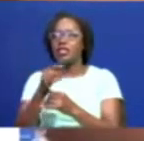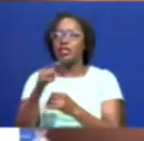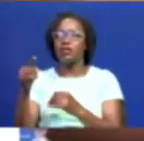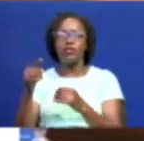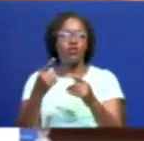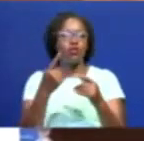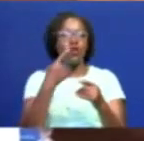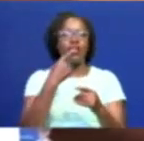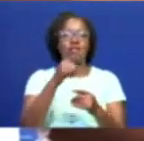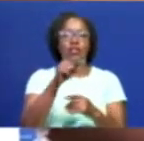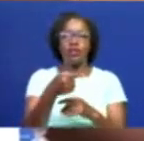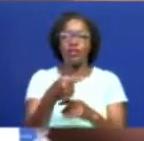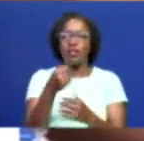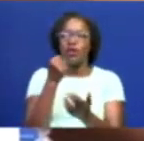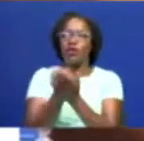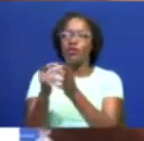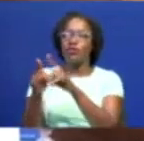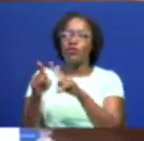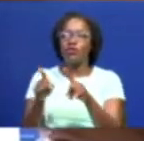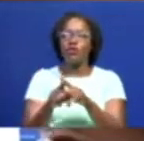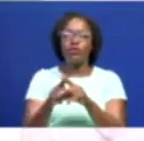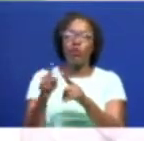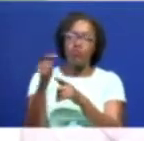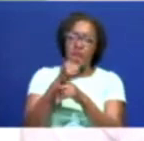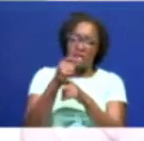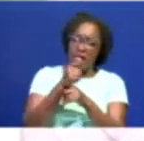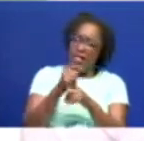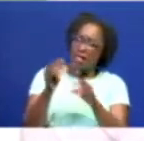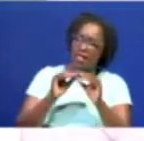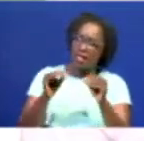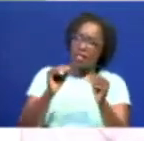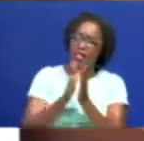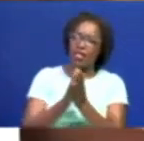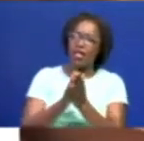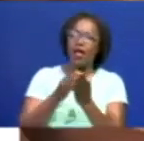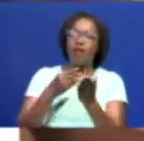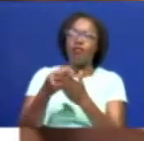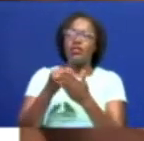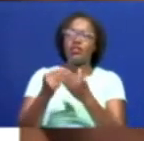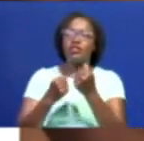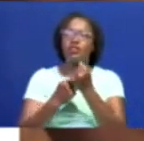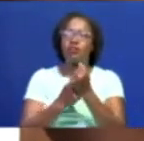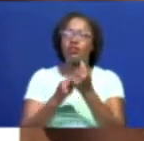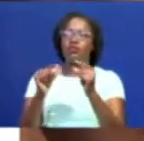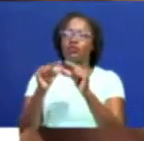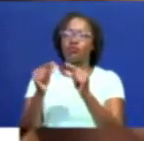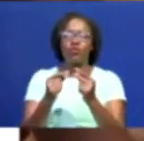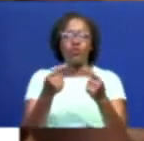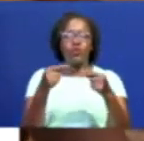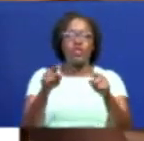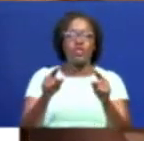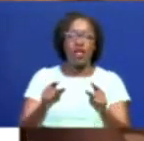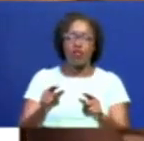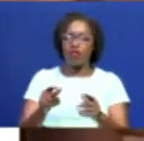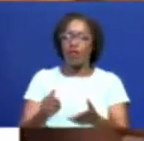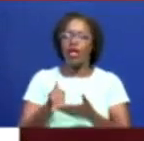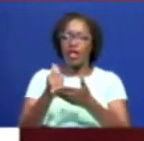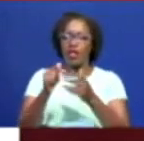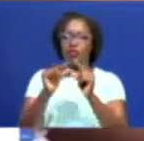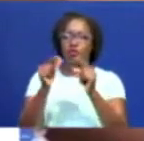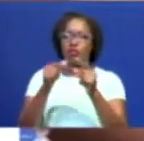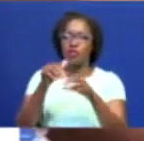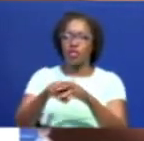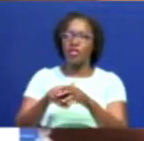100,000. Afisi hiyo pia inanuia kutoa mafunzo na usaidizi wa kifedha kwa makundi ya kujisaidia yenyewe katika kaunti ya